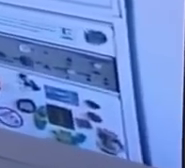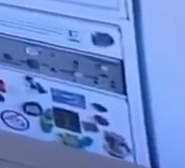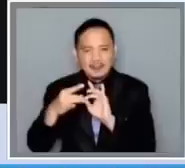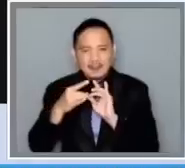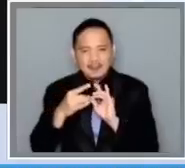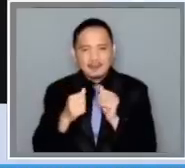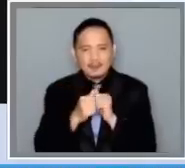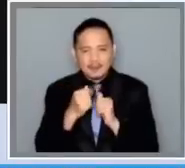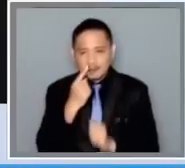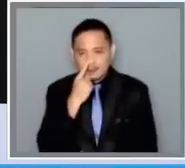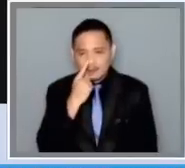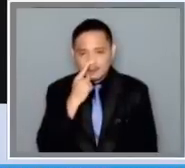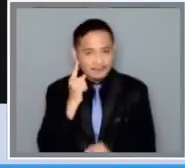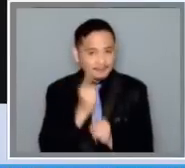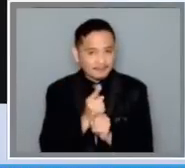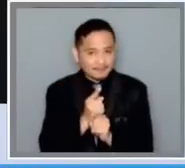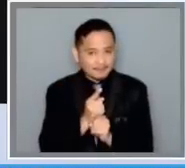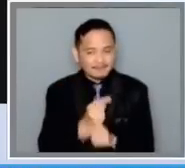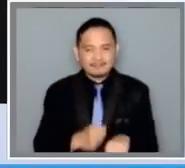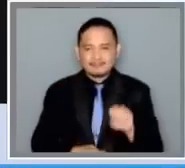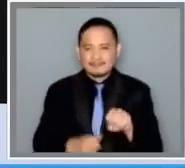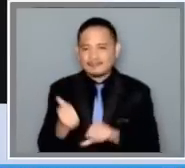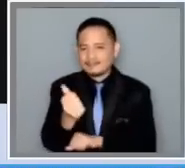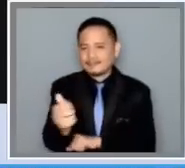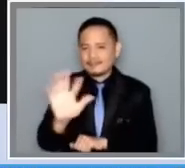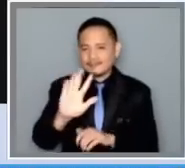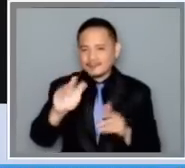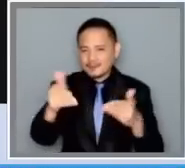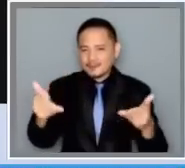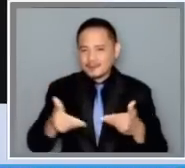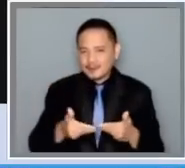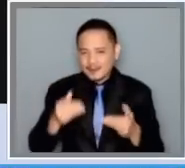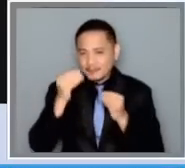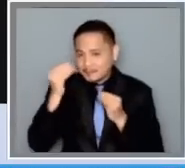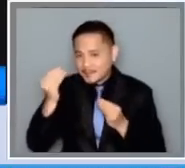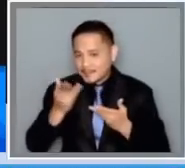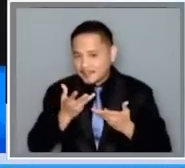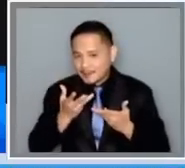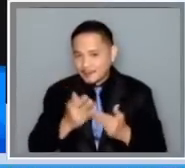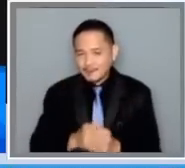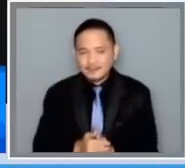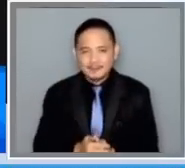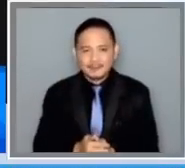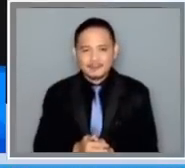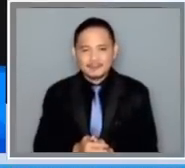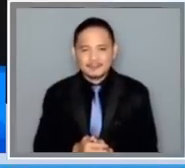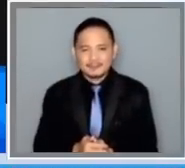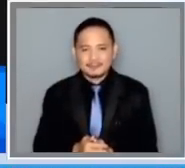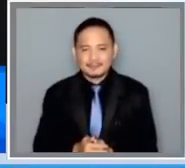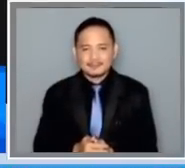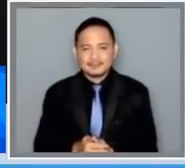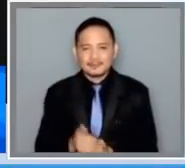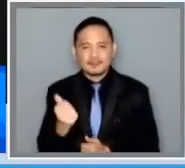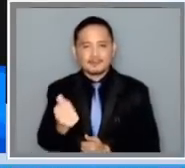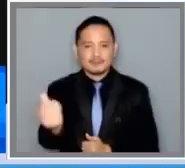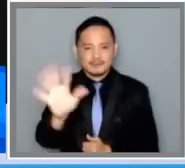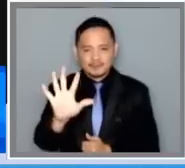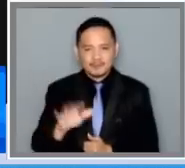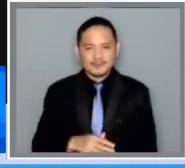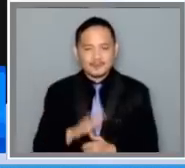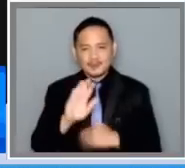ilong. Good morning po, Doc, at welcome po sa balita ko, Doc. Good morning! Good morning po sa inyo at sa inyong